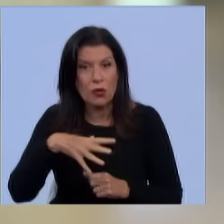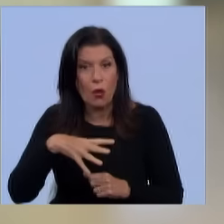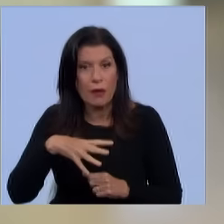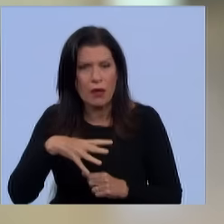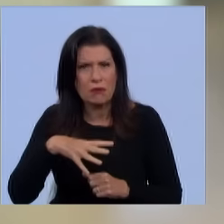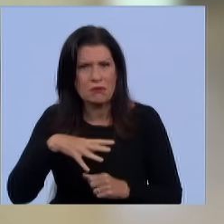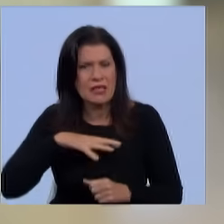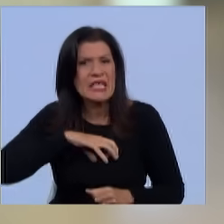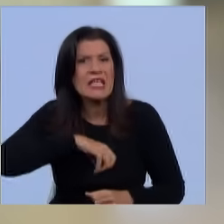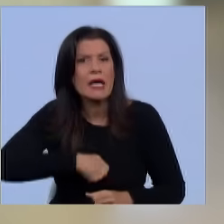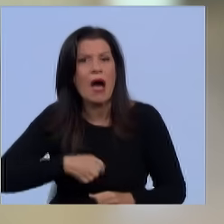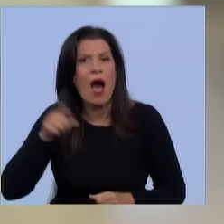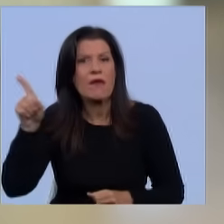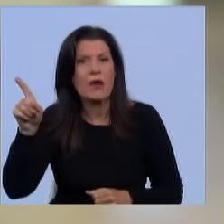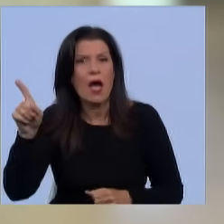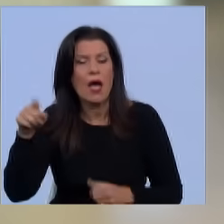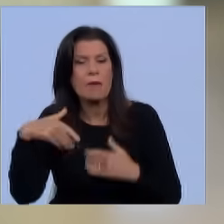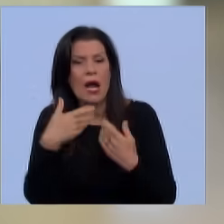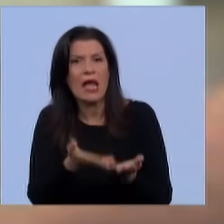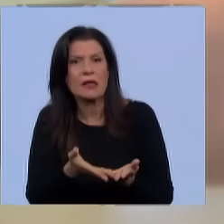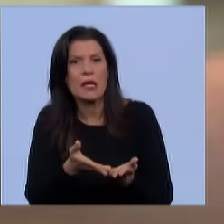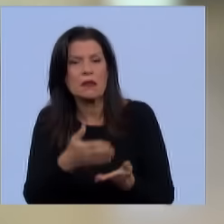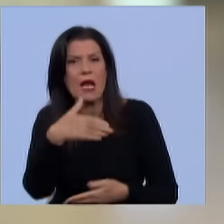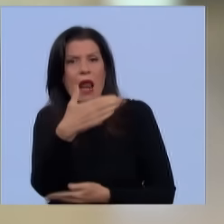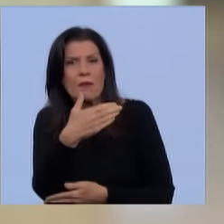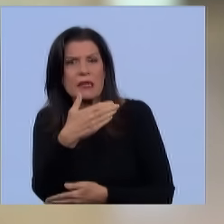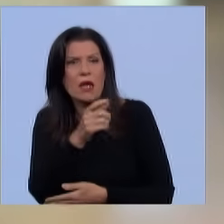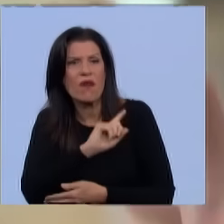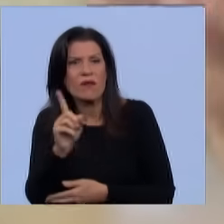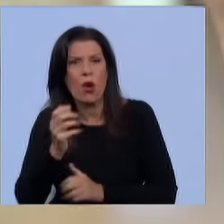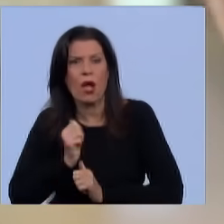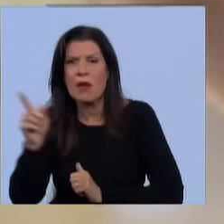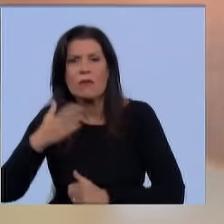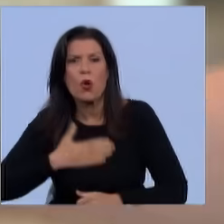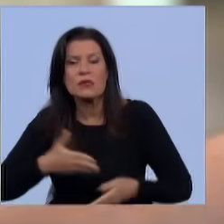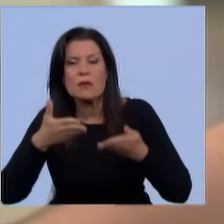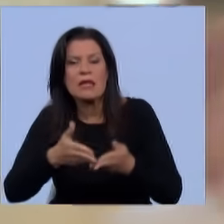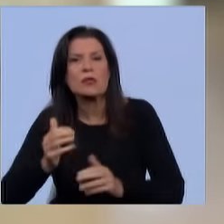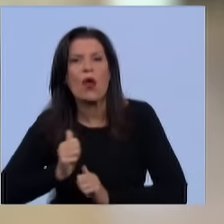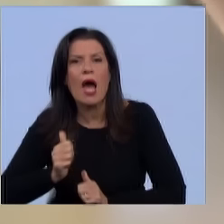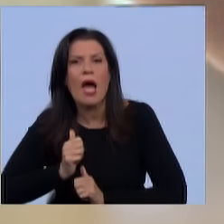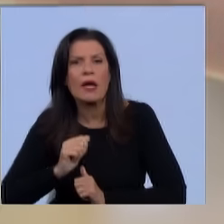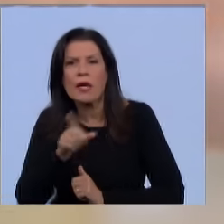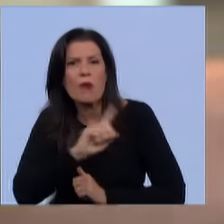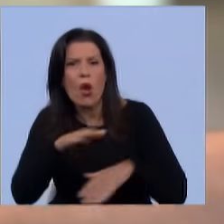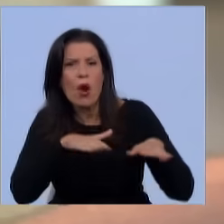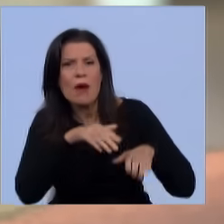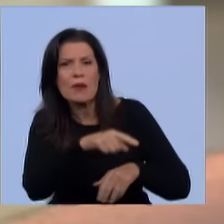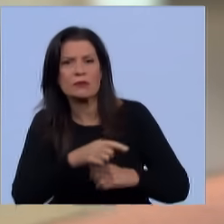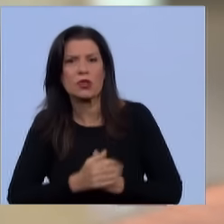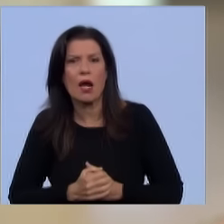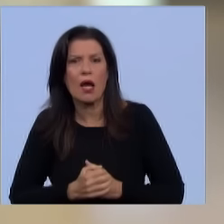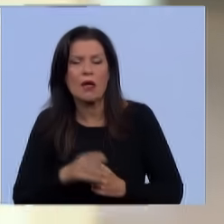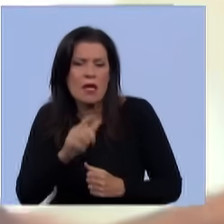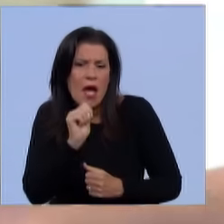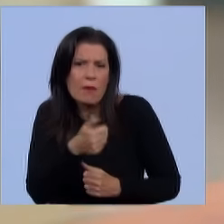ולא ללוחמים. הם רוצים לעזור ללוחמים, הם לא רוצים לעזור לממשלה, הם לא רוצים לעזור לכספים אחרים, הם לא רוצים לעזור לכספים קואליציוניים.